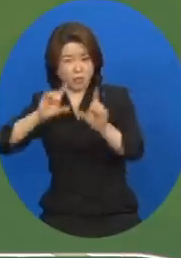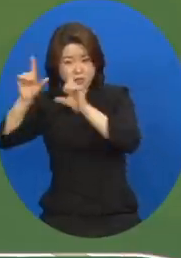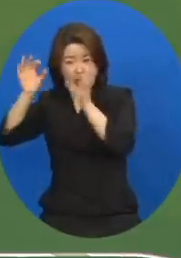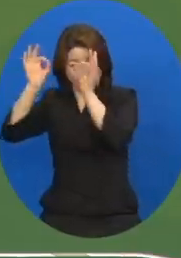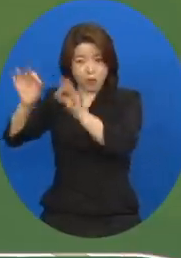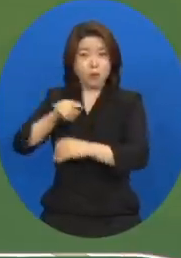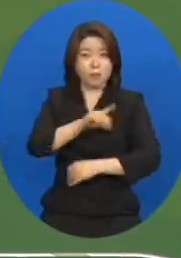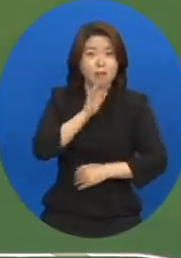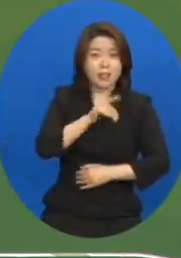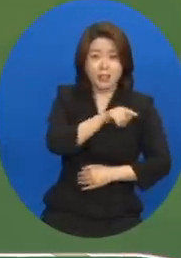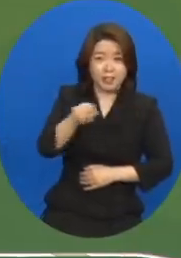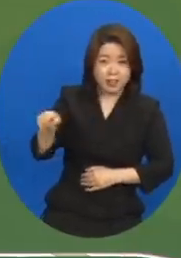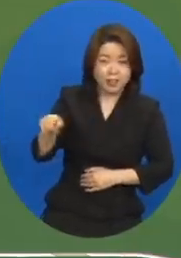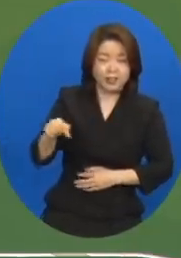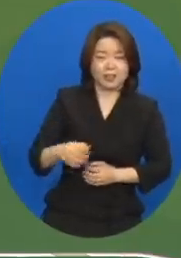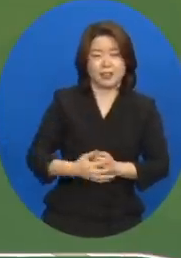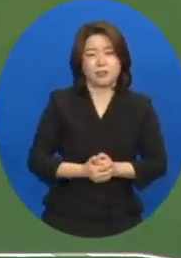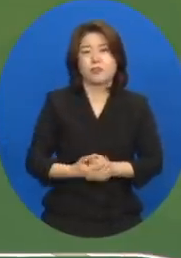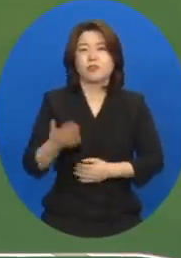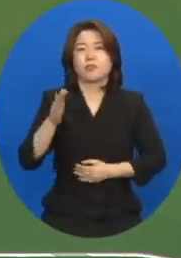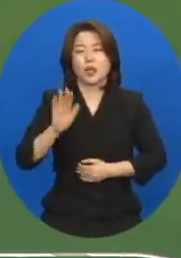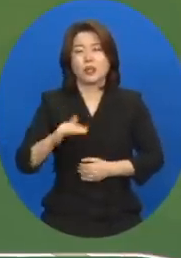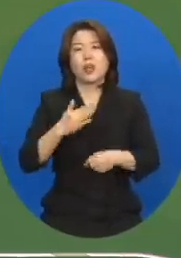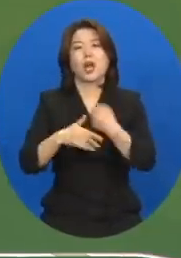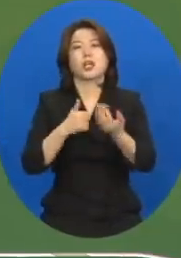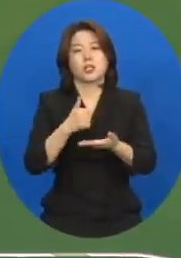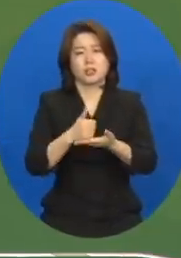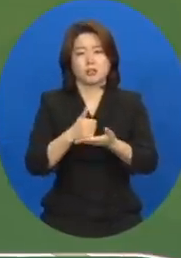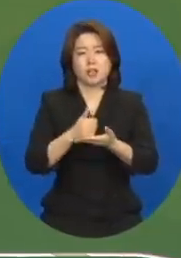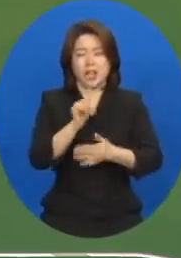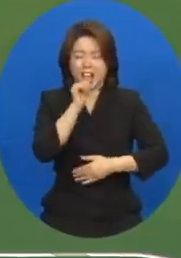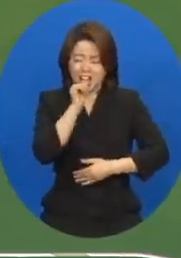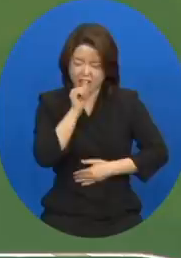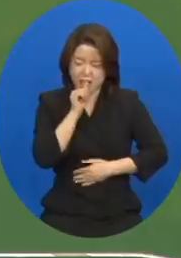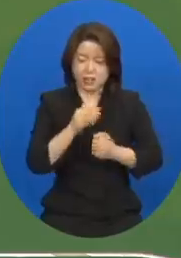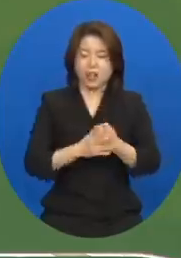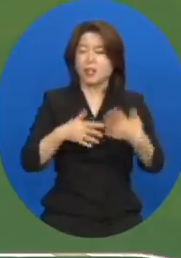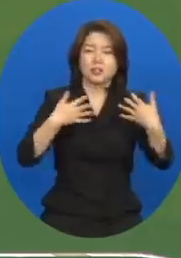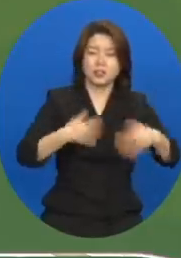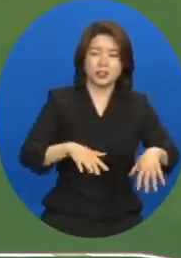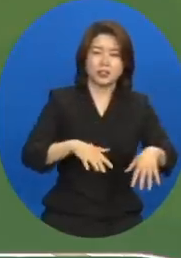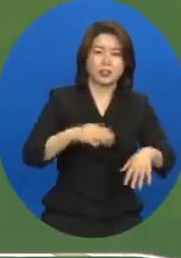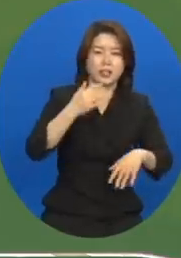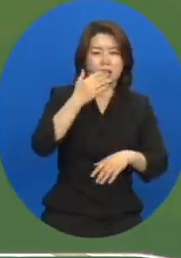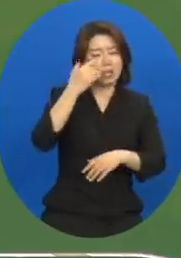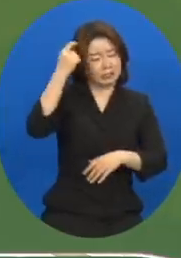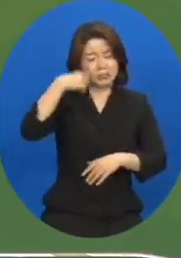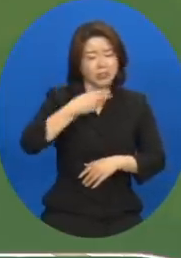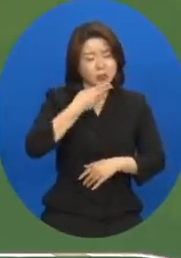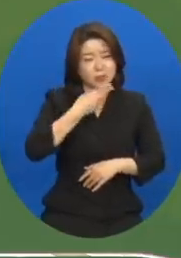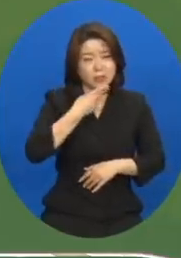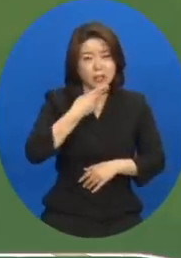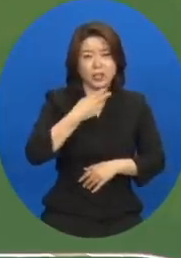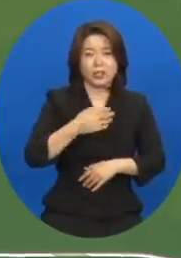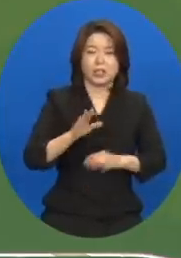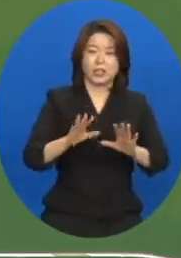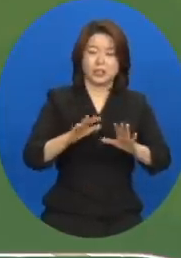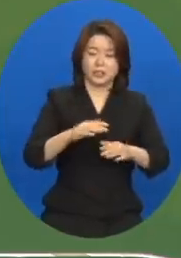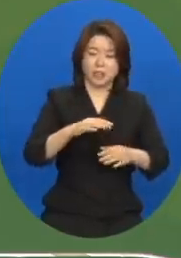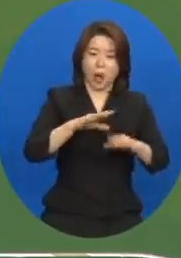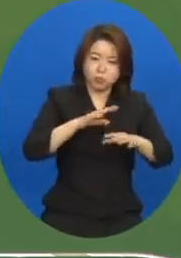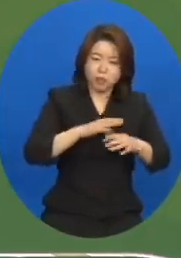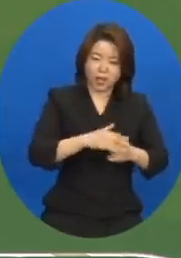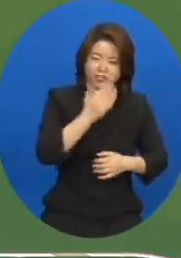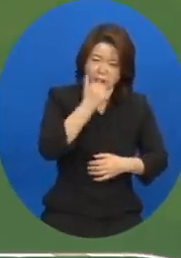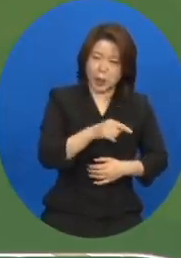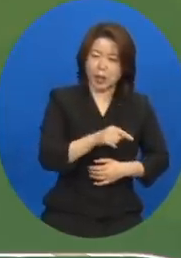있잖아요. 그런데 하나님께서는 절대로 지쳤다, 느낌도 없다, 이제는 무섭다,